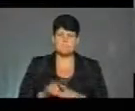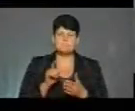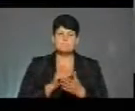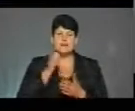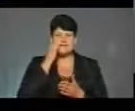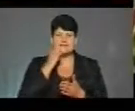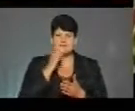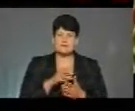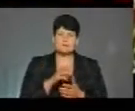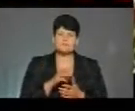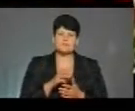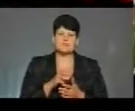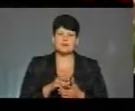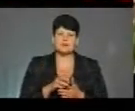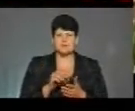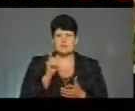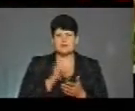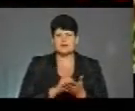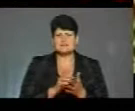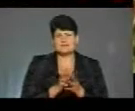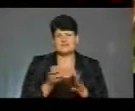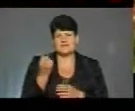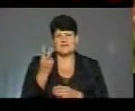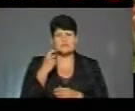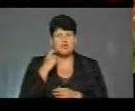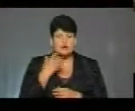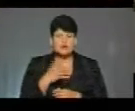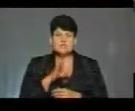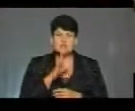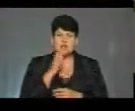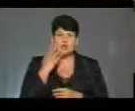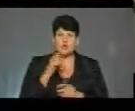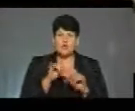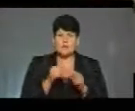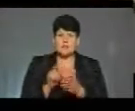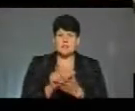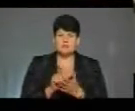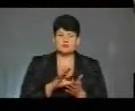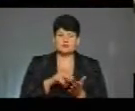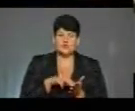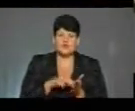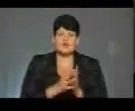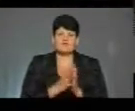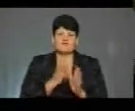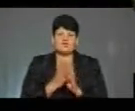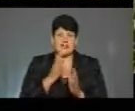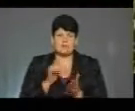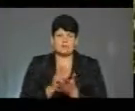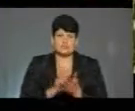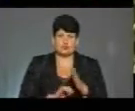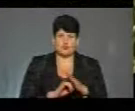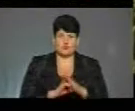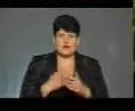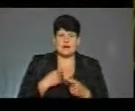Пенсіонерка Людмила Милимука на пенсії більше 12 років. Коли жінка оформляла пенсію, стояла в чергах у пенсійному фонді.